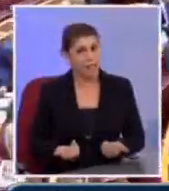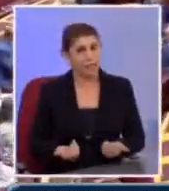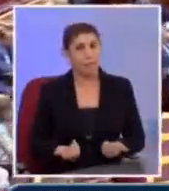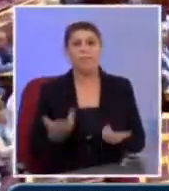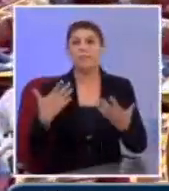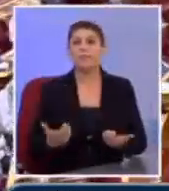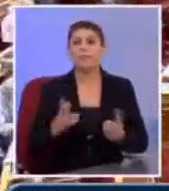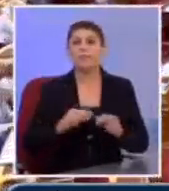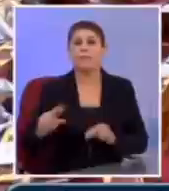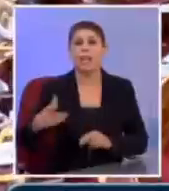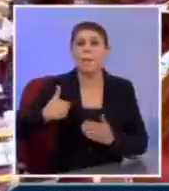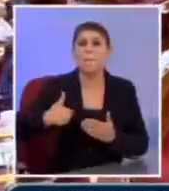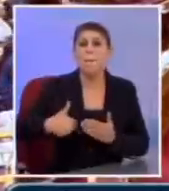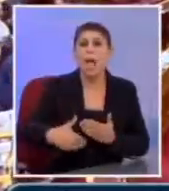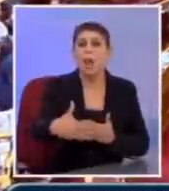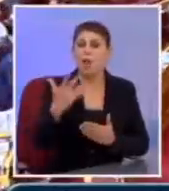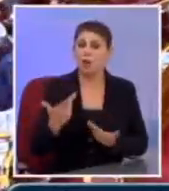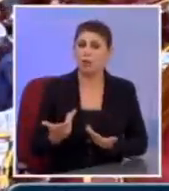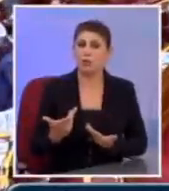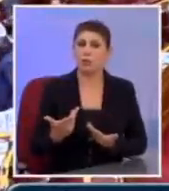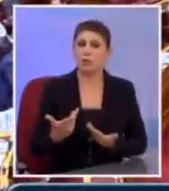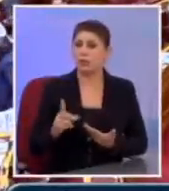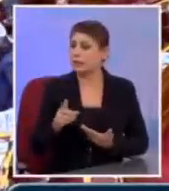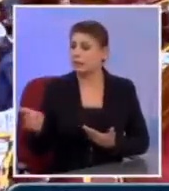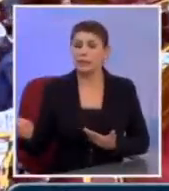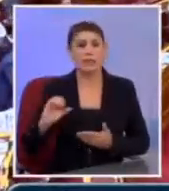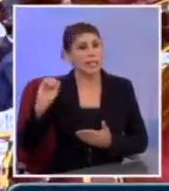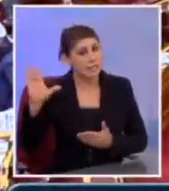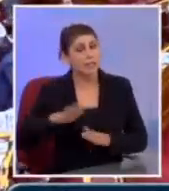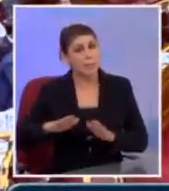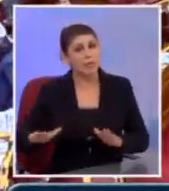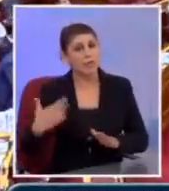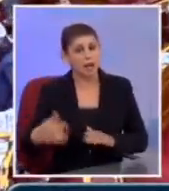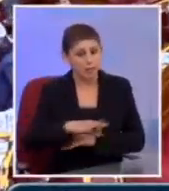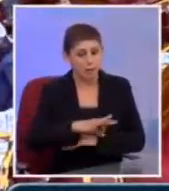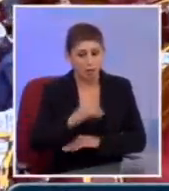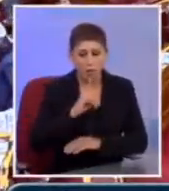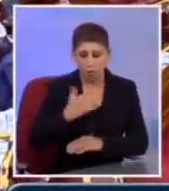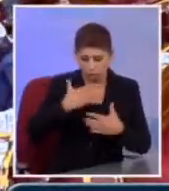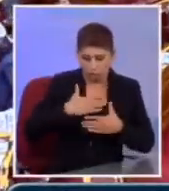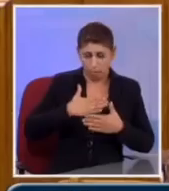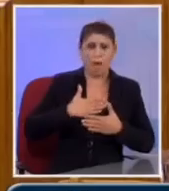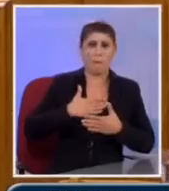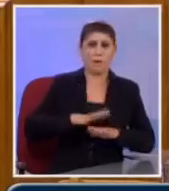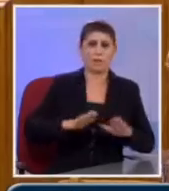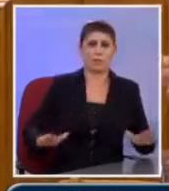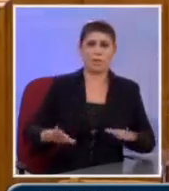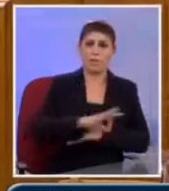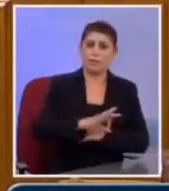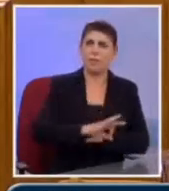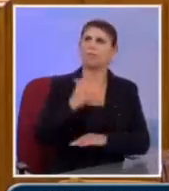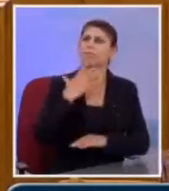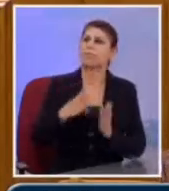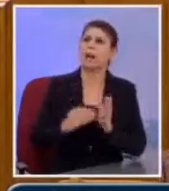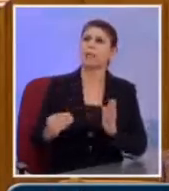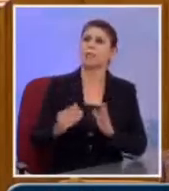Έχουνε το ίδιο μέλλον? Σχεδιάζουν τη ζωή τους όπως σχεδιάζουν και τα δικά μας παιδιά? Να τελειώσουν το σχολείο,